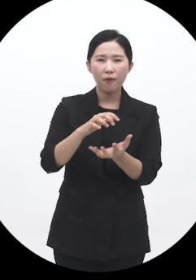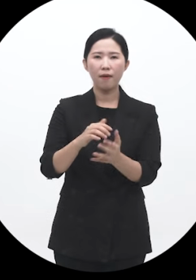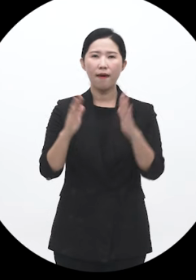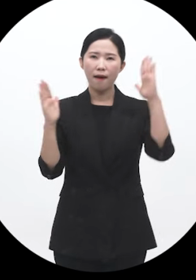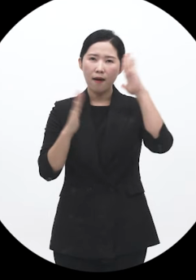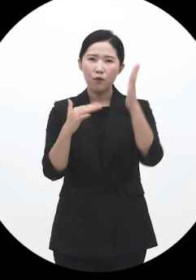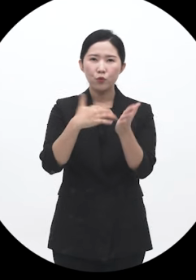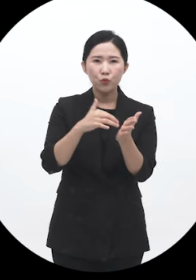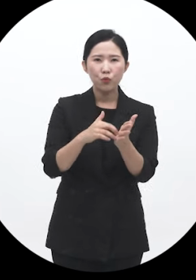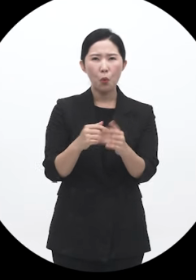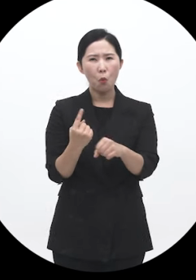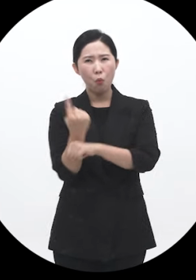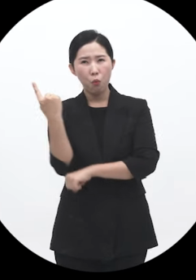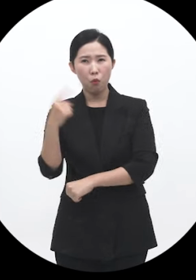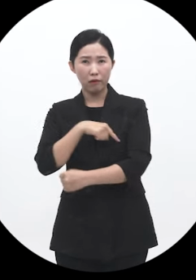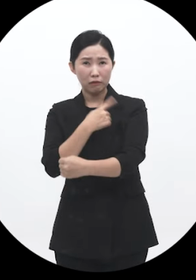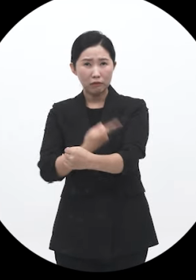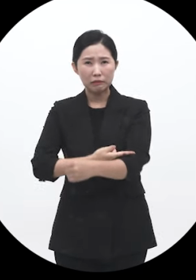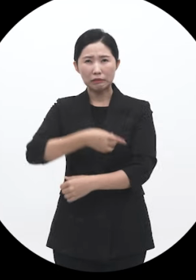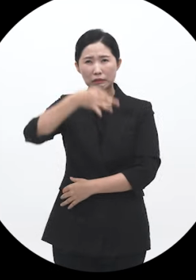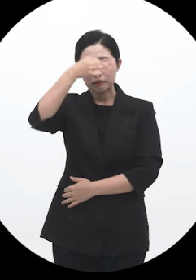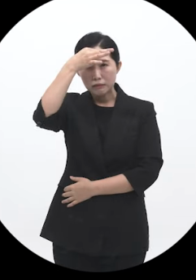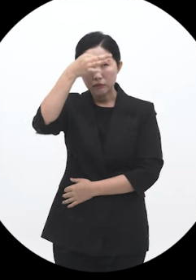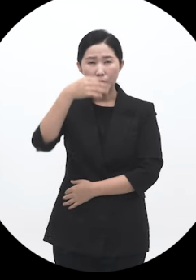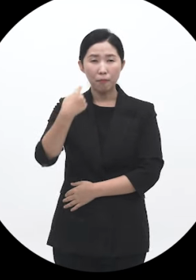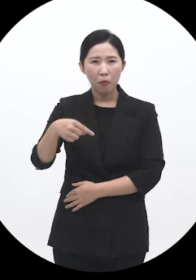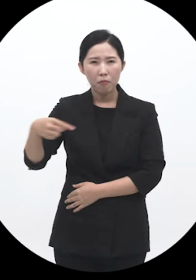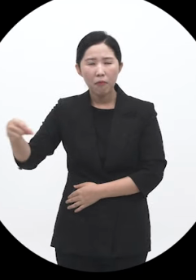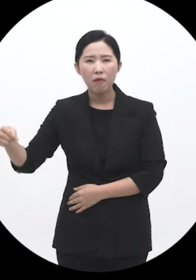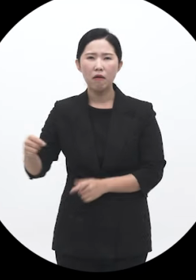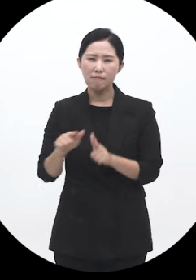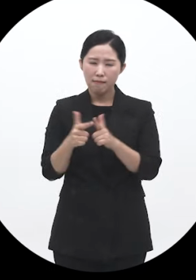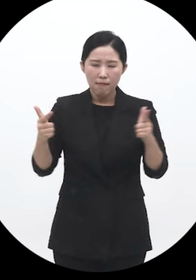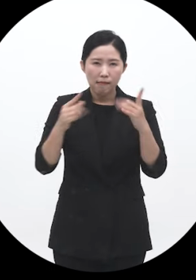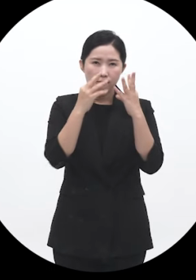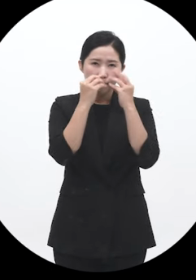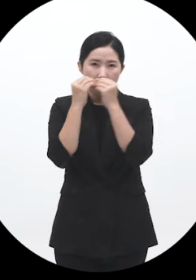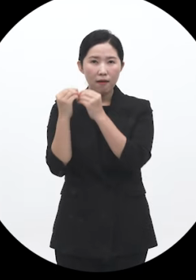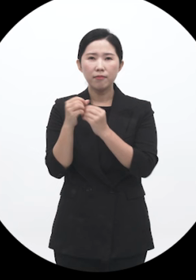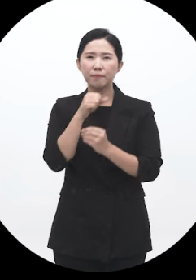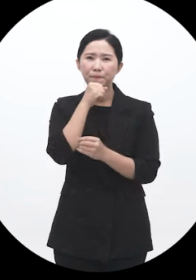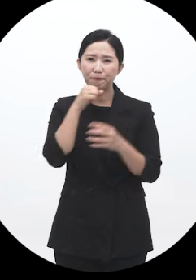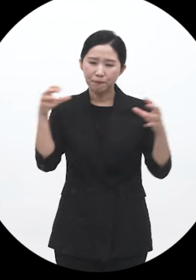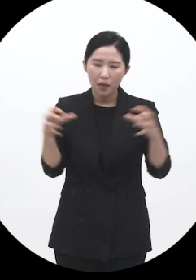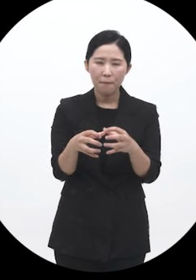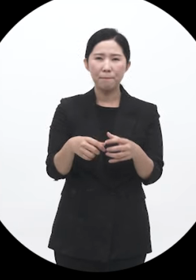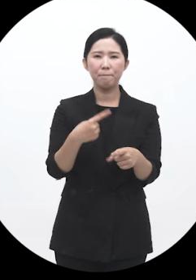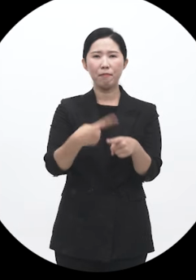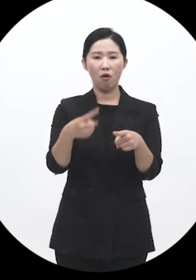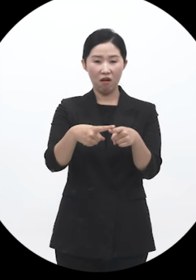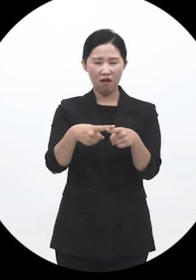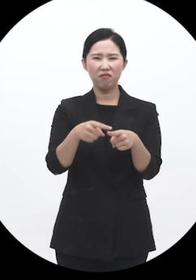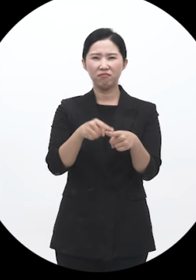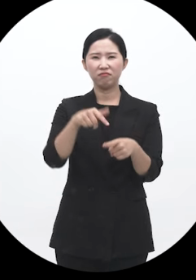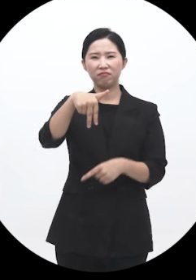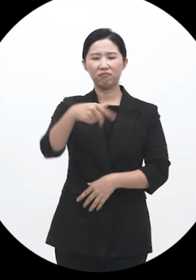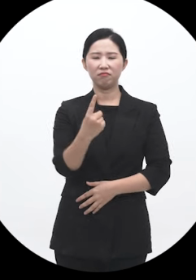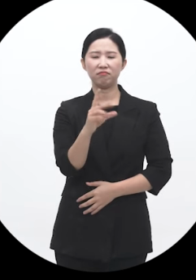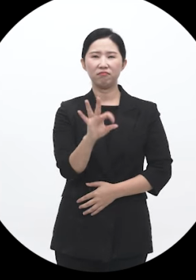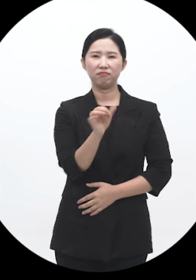단위, 이수자 수, 세부 능력 및 특기 사항까지 전체적으로 다 보고 종합적으로